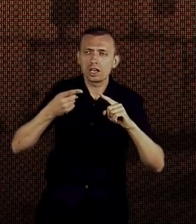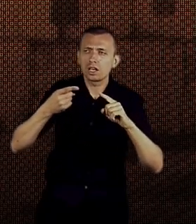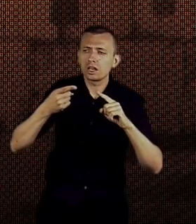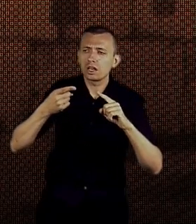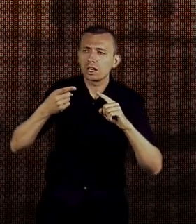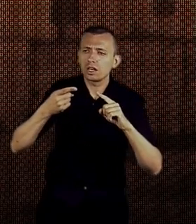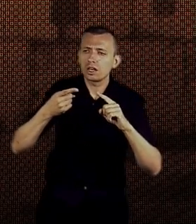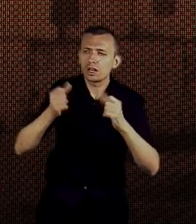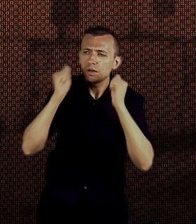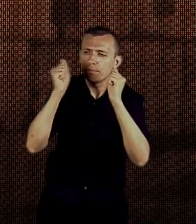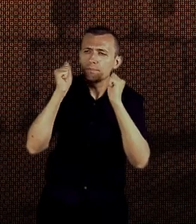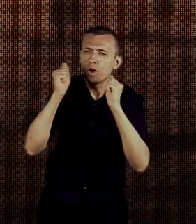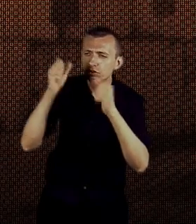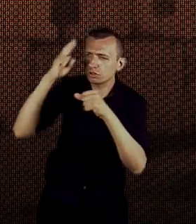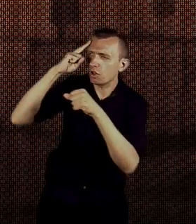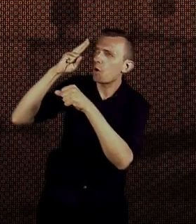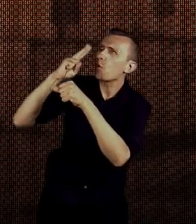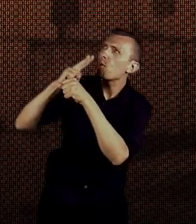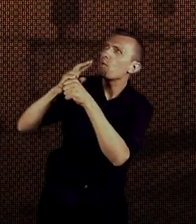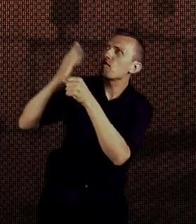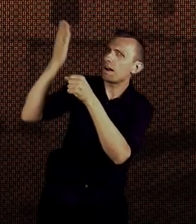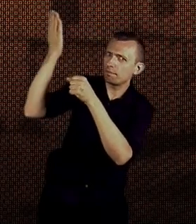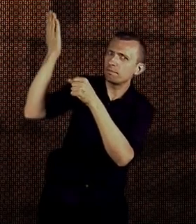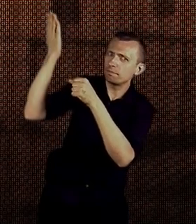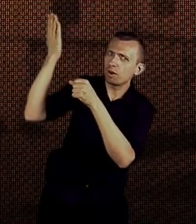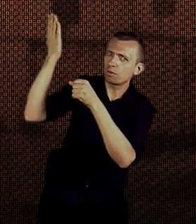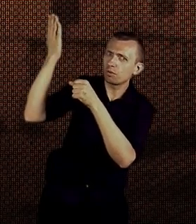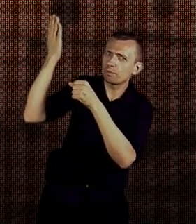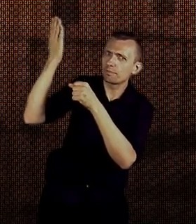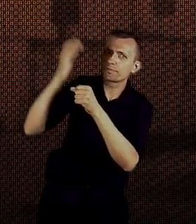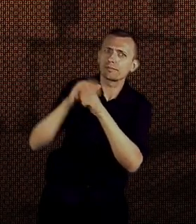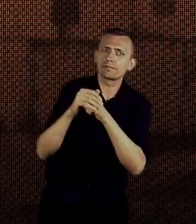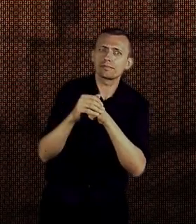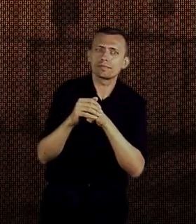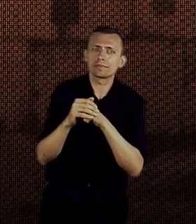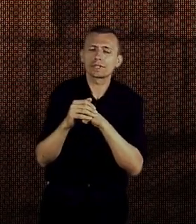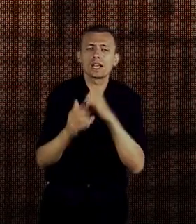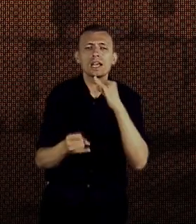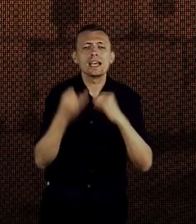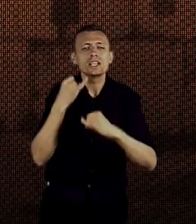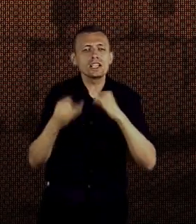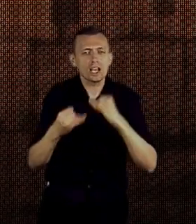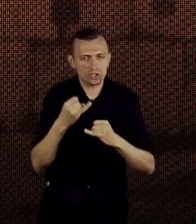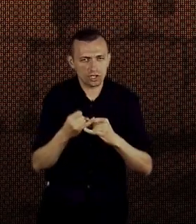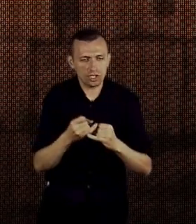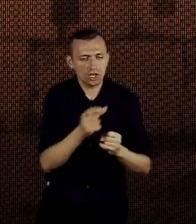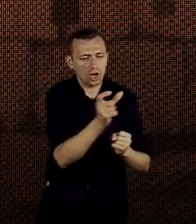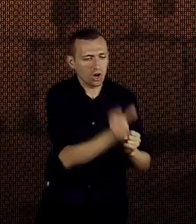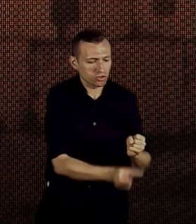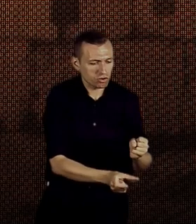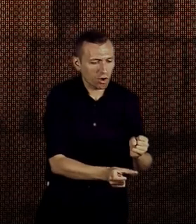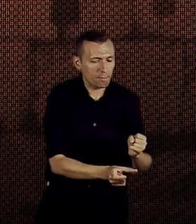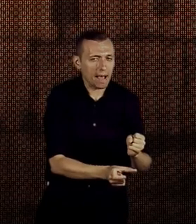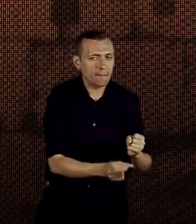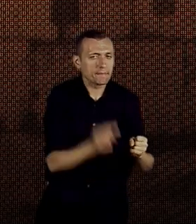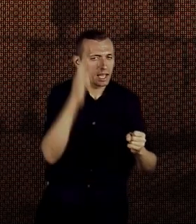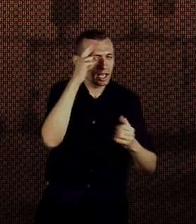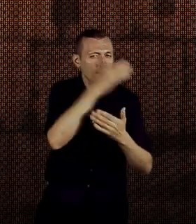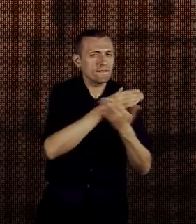zbawienna wiara wypływa w ufność, z ufności w wieczne Boże